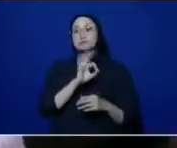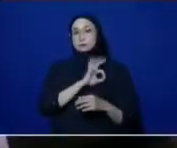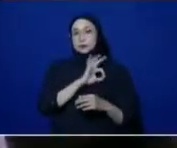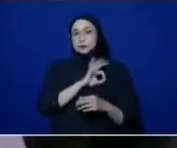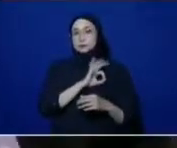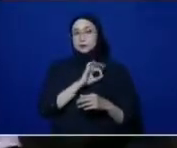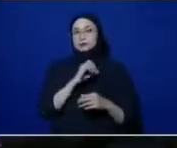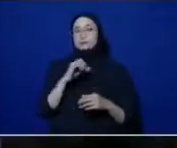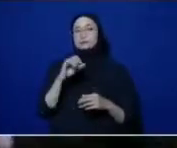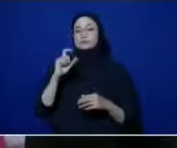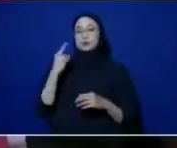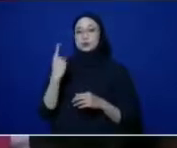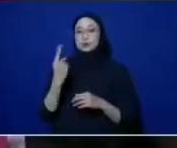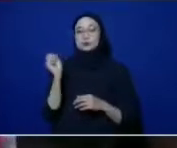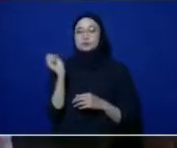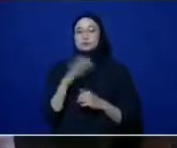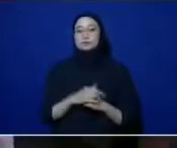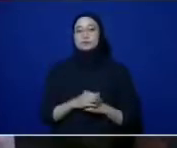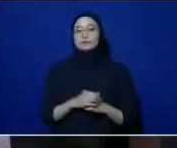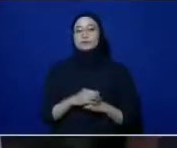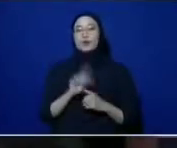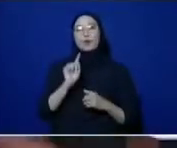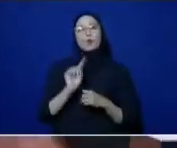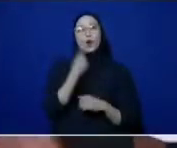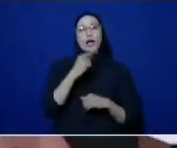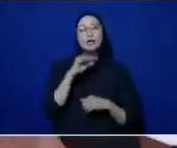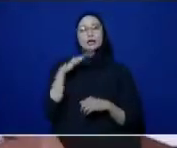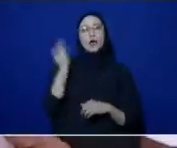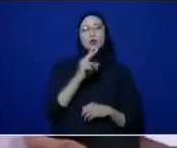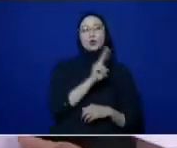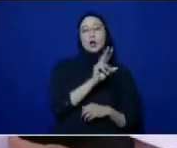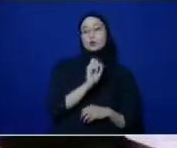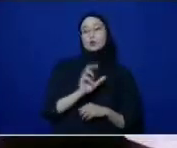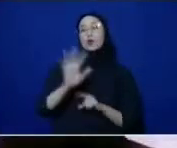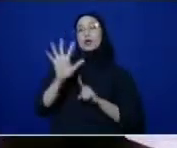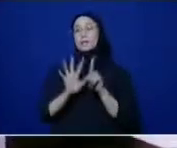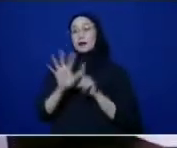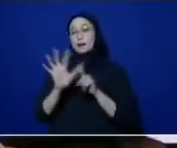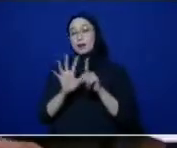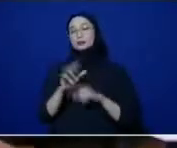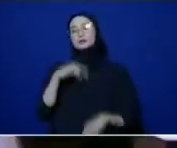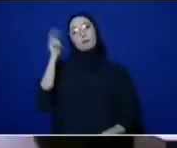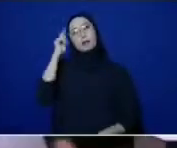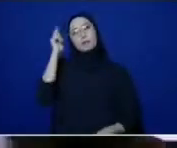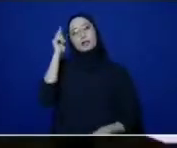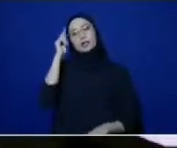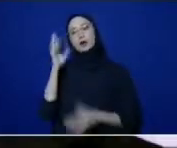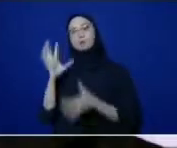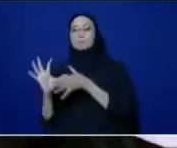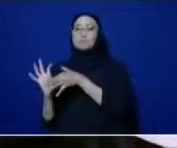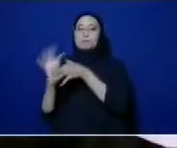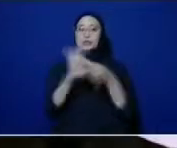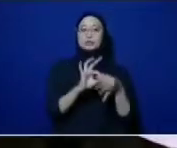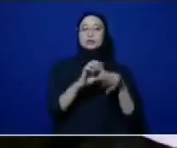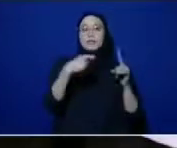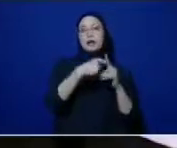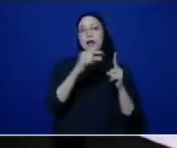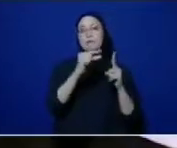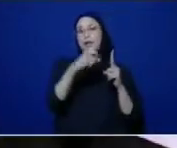Jadi sejak 2015 kita pemerintah telah bekerja sama dengan